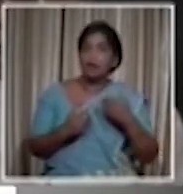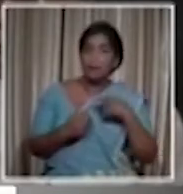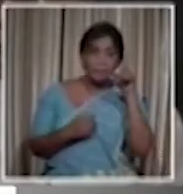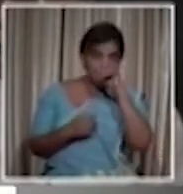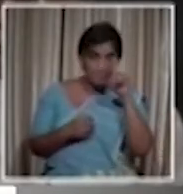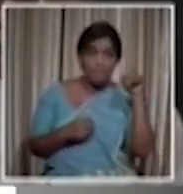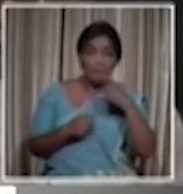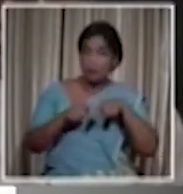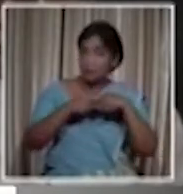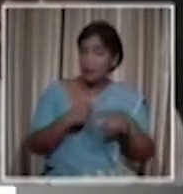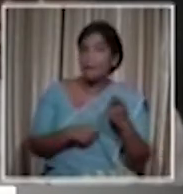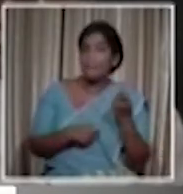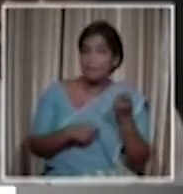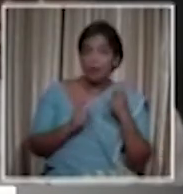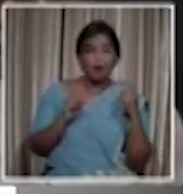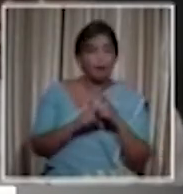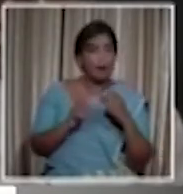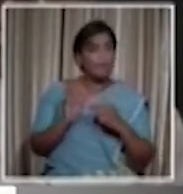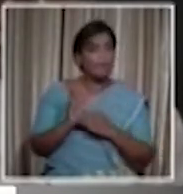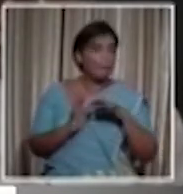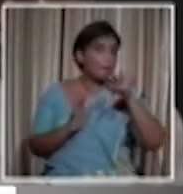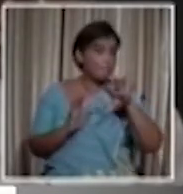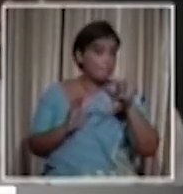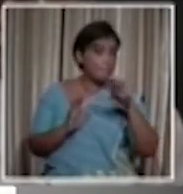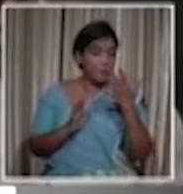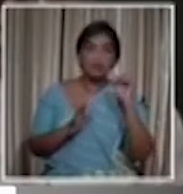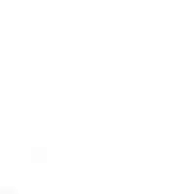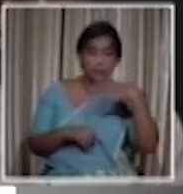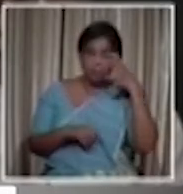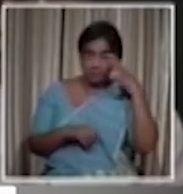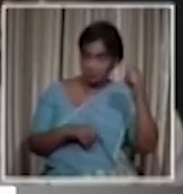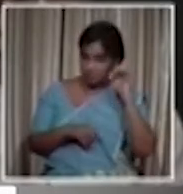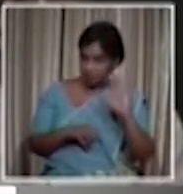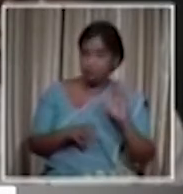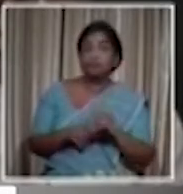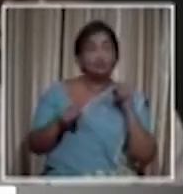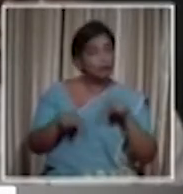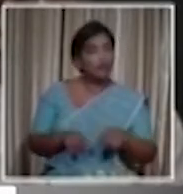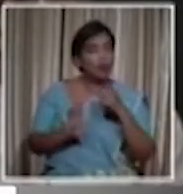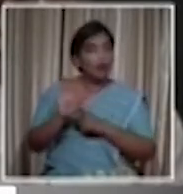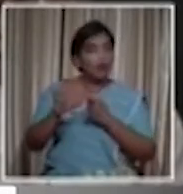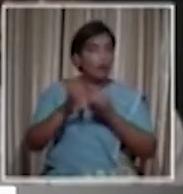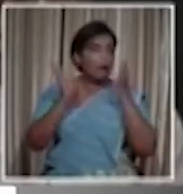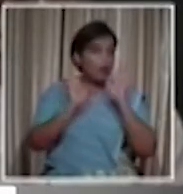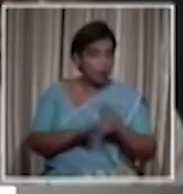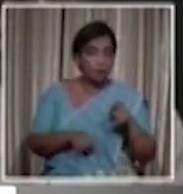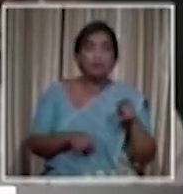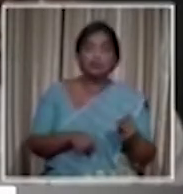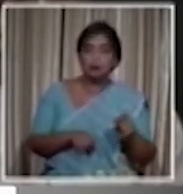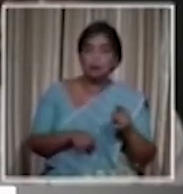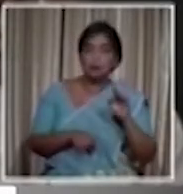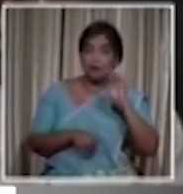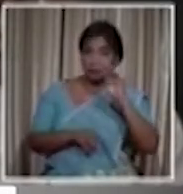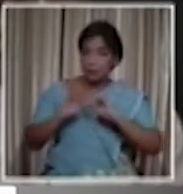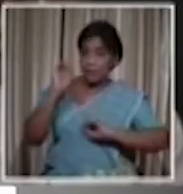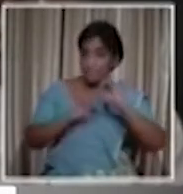මාසයකට වැය වෙන මුදල් ඩොලර් මිලියන 550ක් පමණ වෙනවා මේ වසර අවසානයේ වෙද්දී